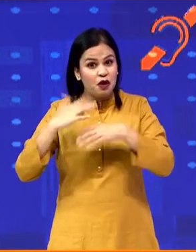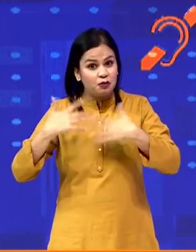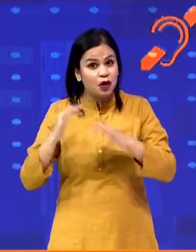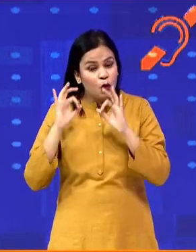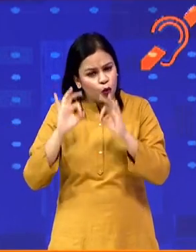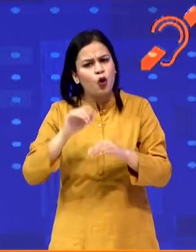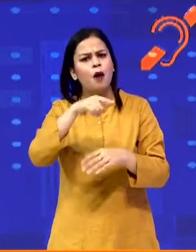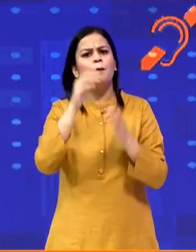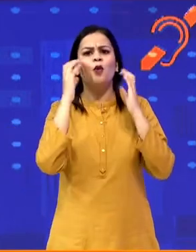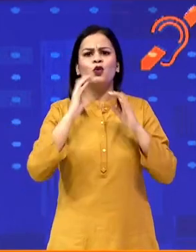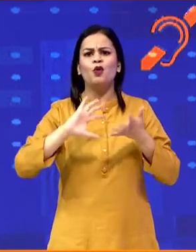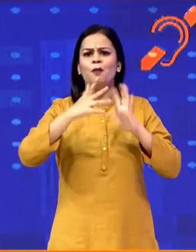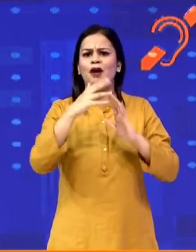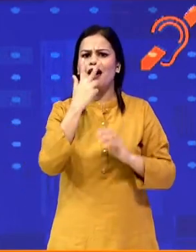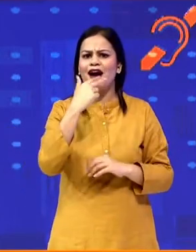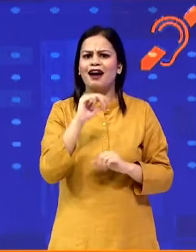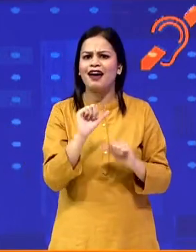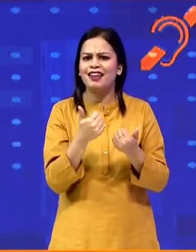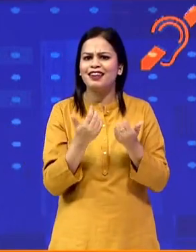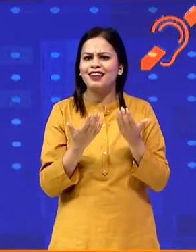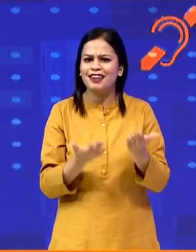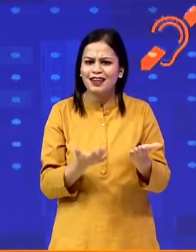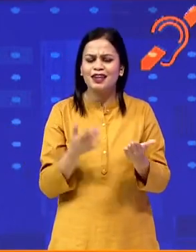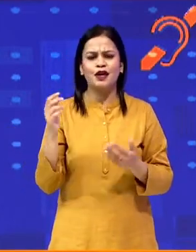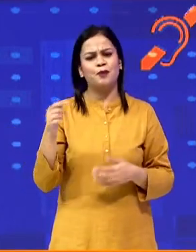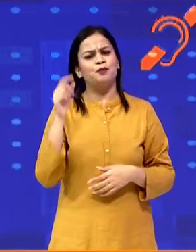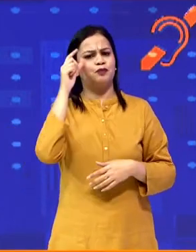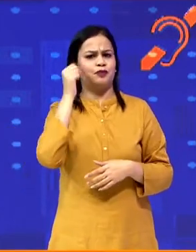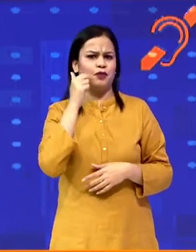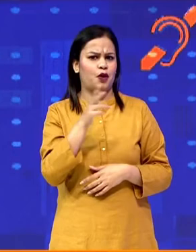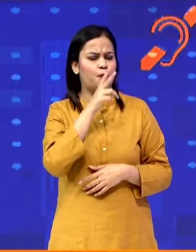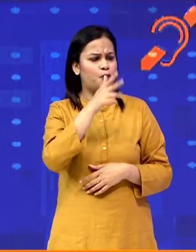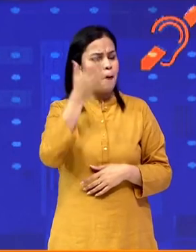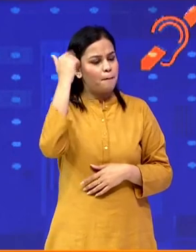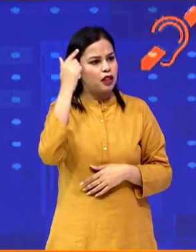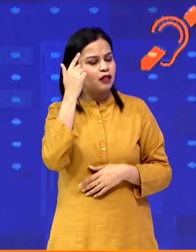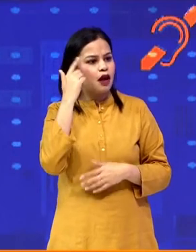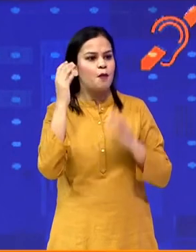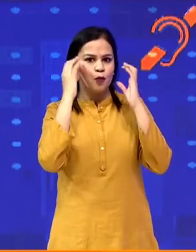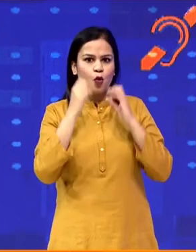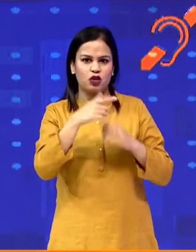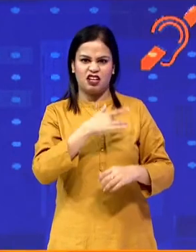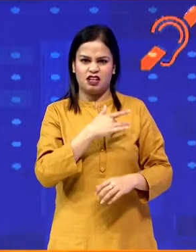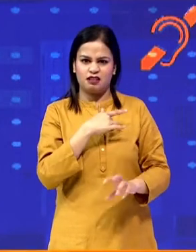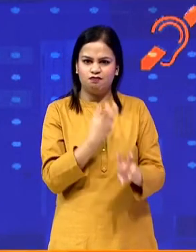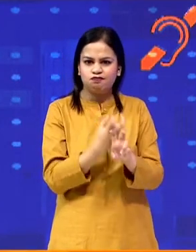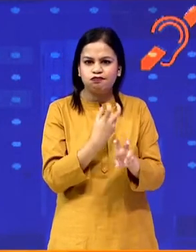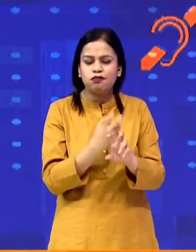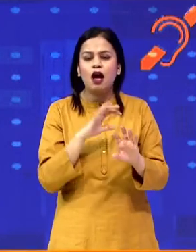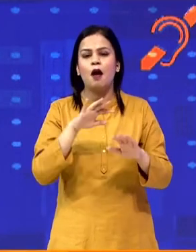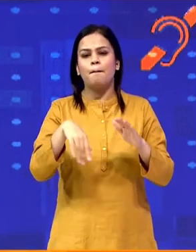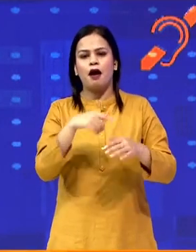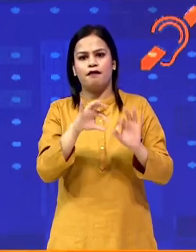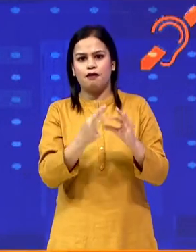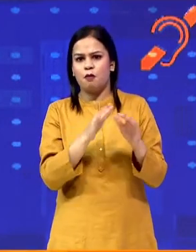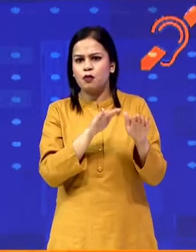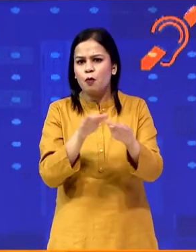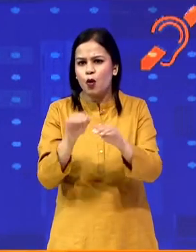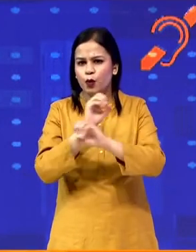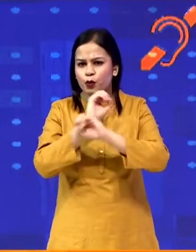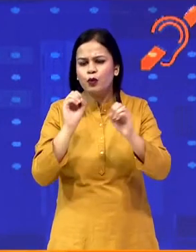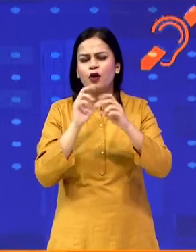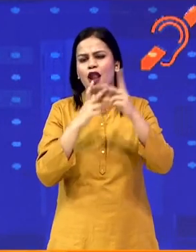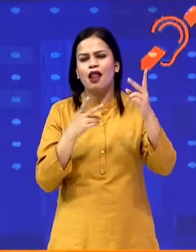पहले आपको लगता था मोदी जी क्रूड है बीबी बच्चे नहीं हैं किसी परवाह नहीं करते लेकिन फिर आपका थिंकिंग बदली